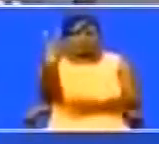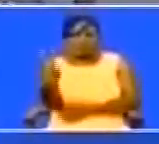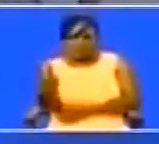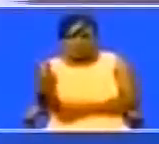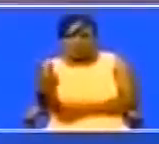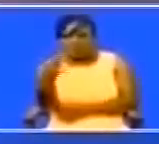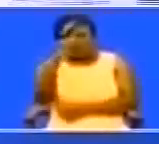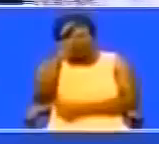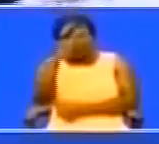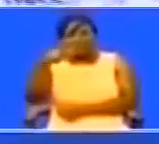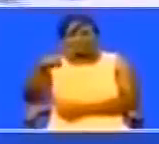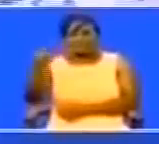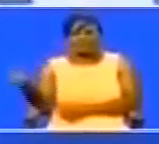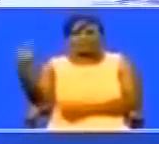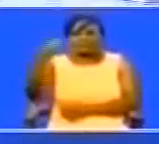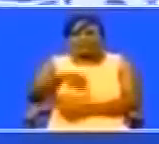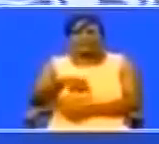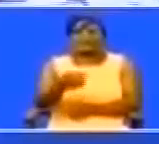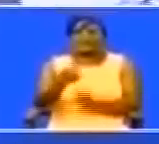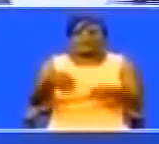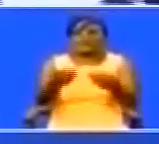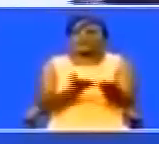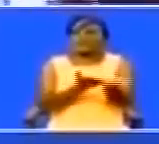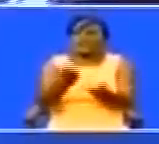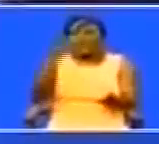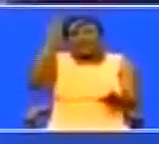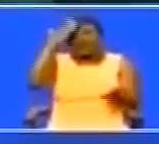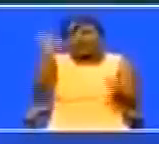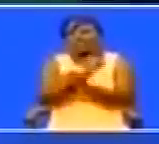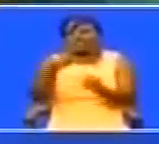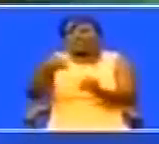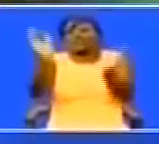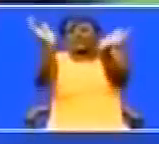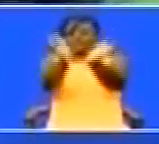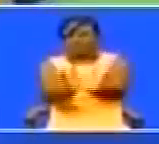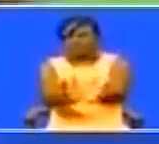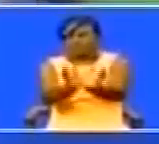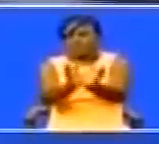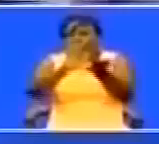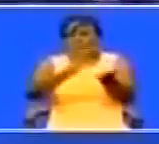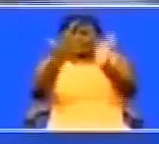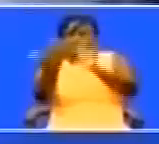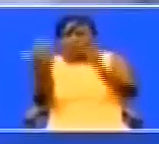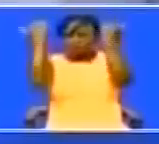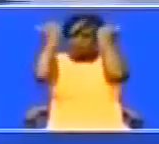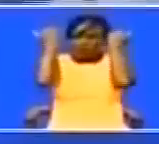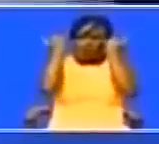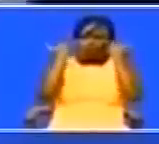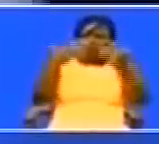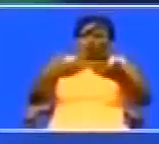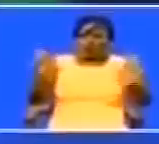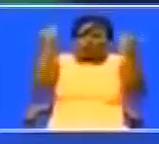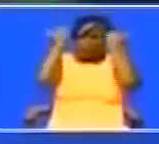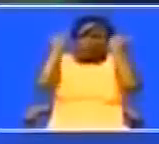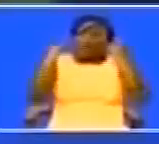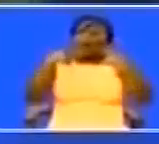waliohadaiwa kuwa waje watoe huduma wasijue wanaingia mtegoni. walifikishwa mahakamani na kufunguliwa mashtaka